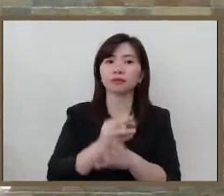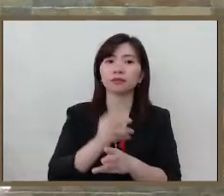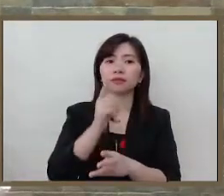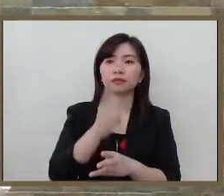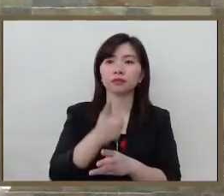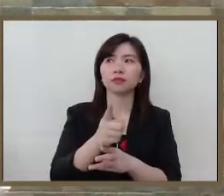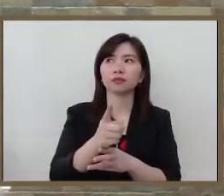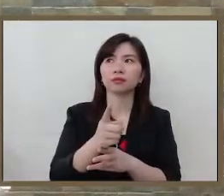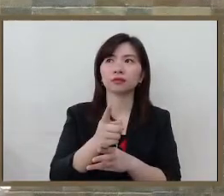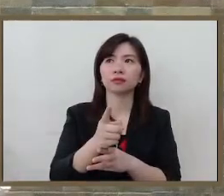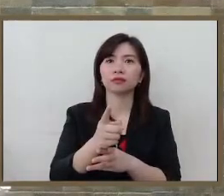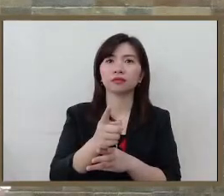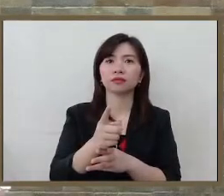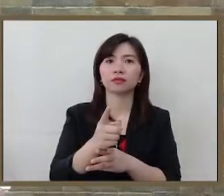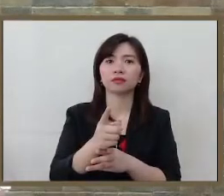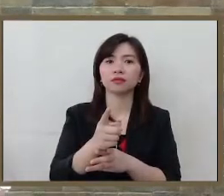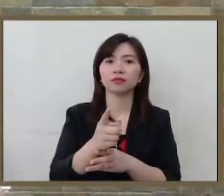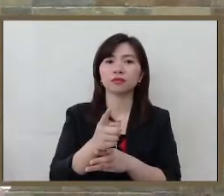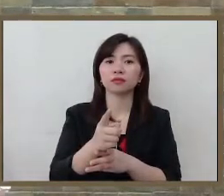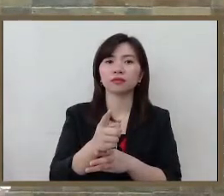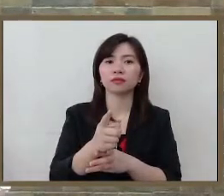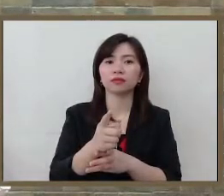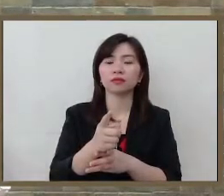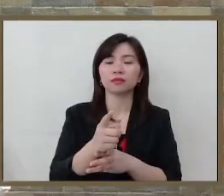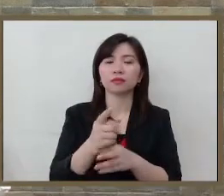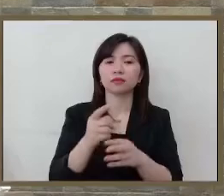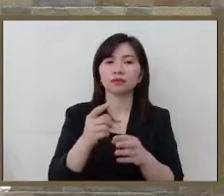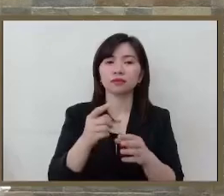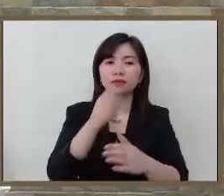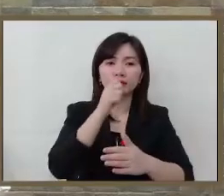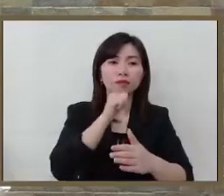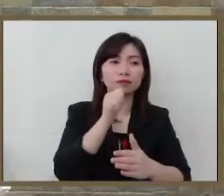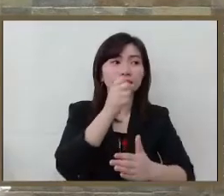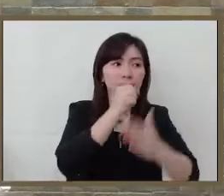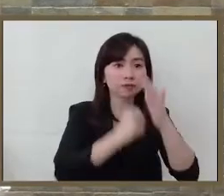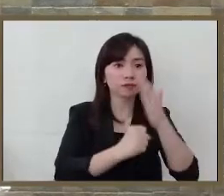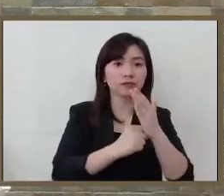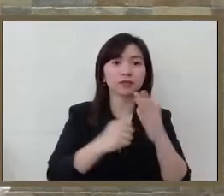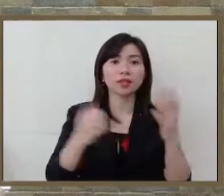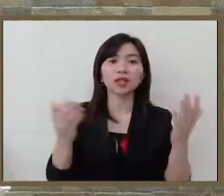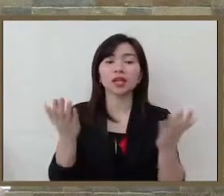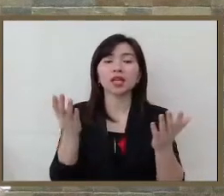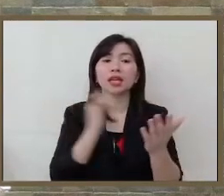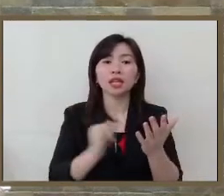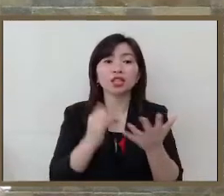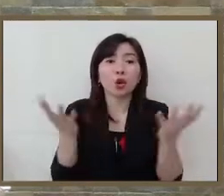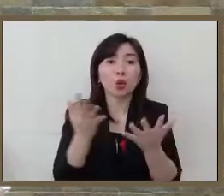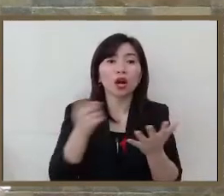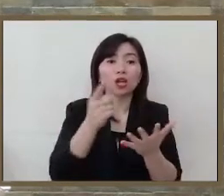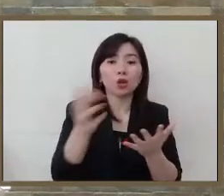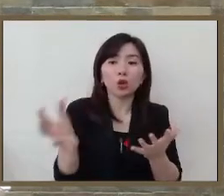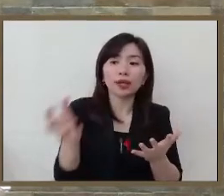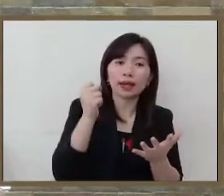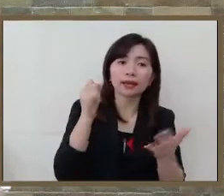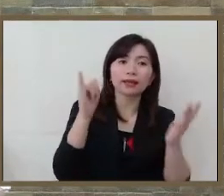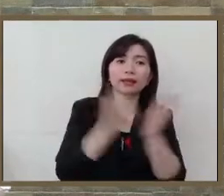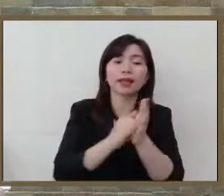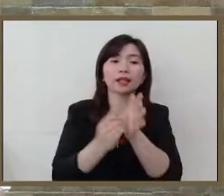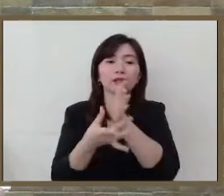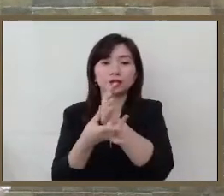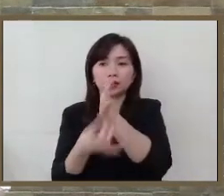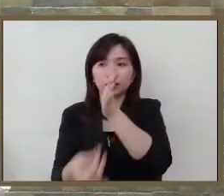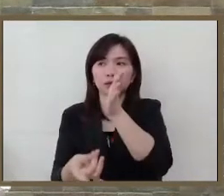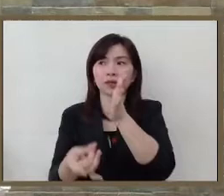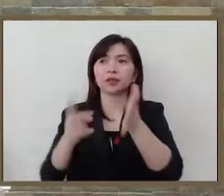extraordinary from other people is that kung saan ang source ng oil mo. Ibig sabihin, yung pinagkukuhanan